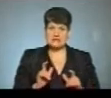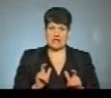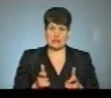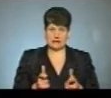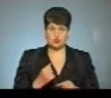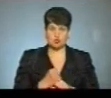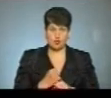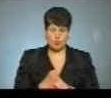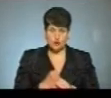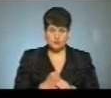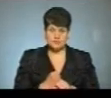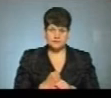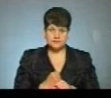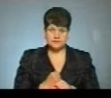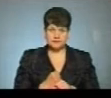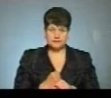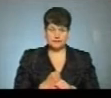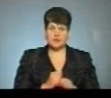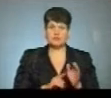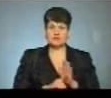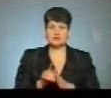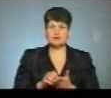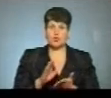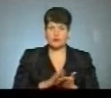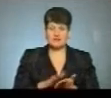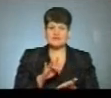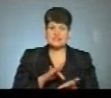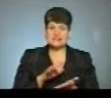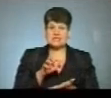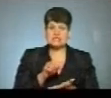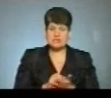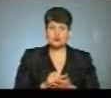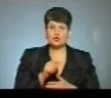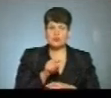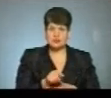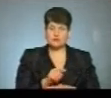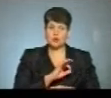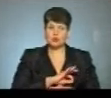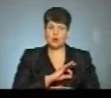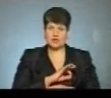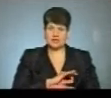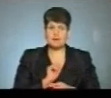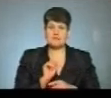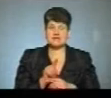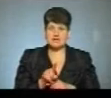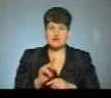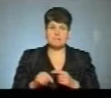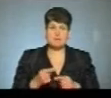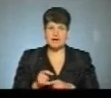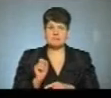з роботи і стали на облік в центрі зайнятості, то їм дохід при призначенні